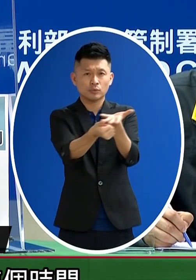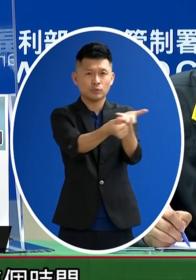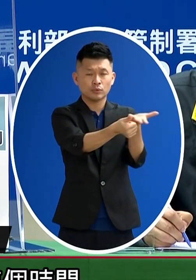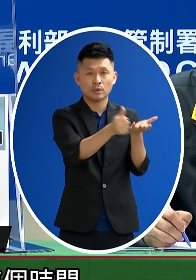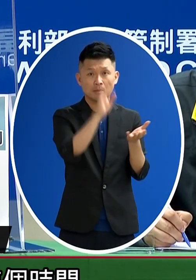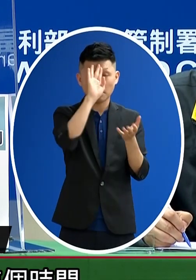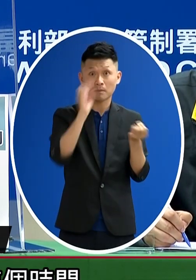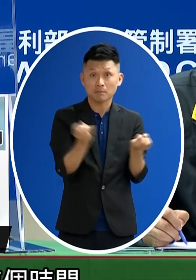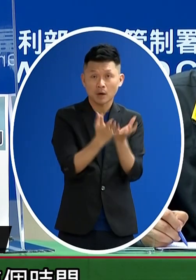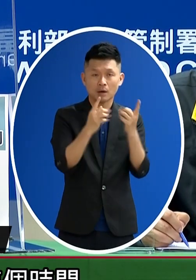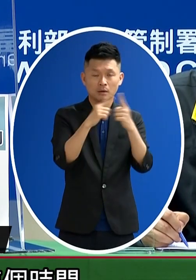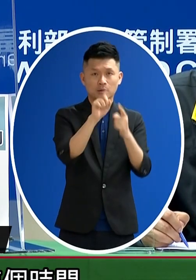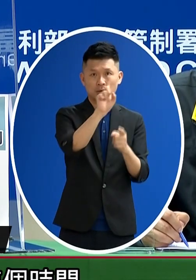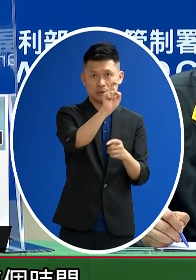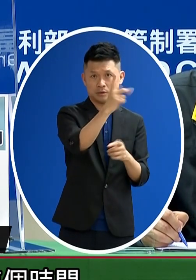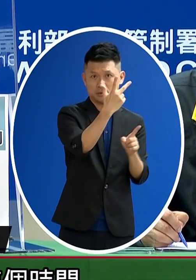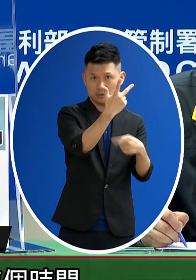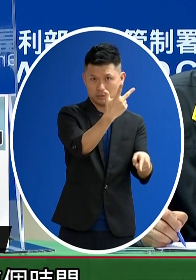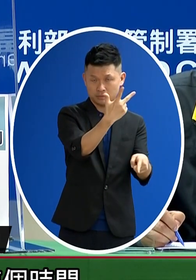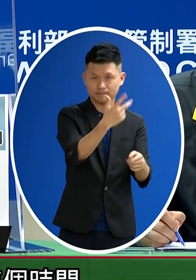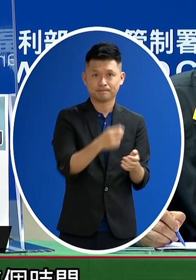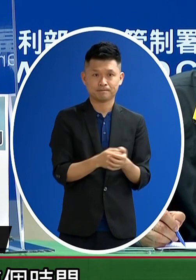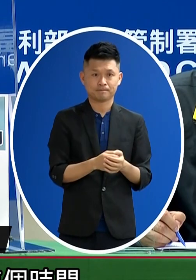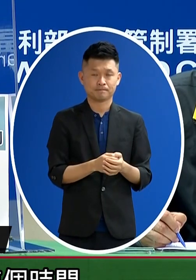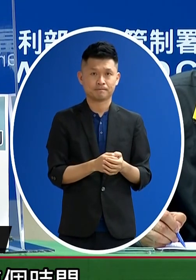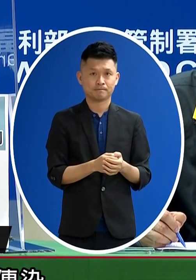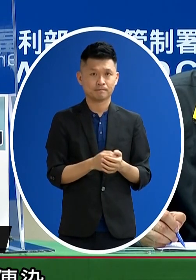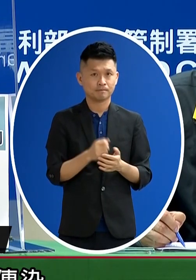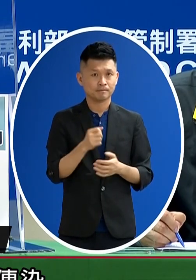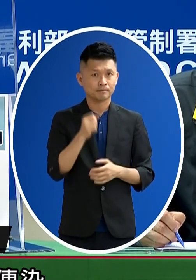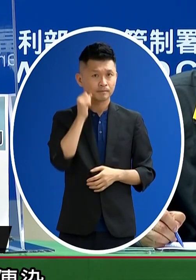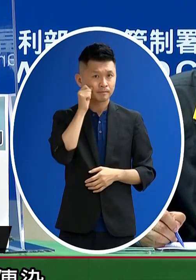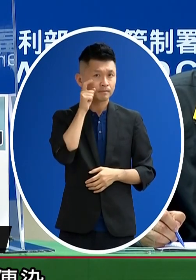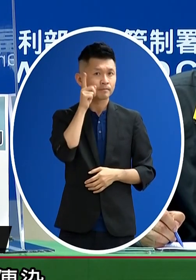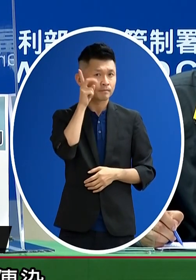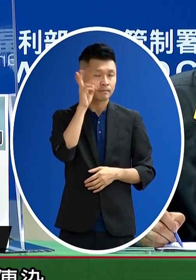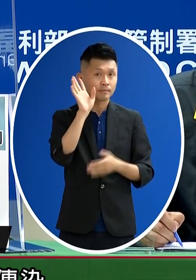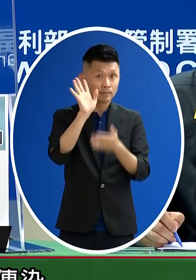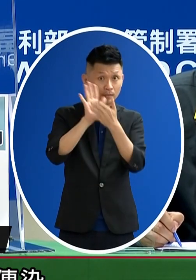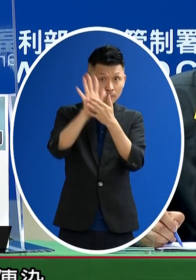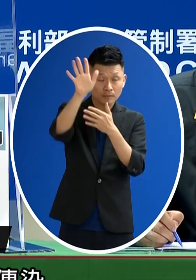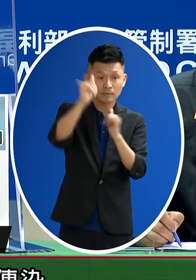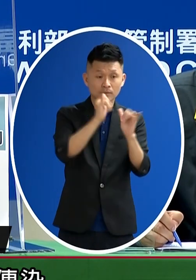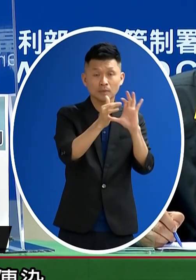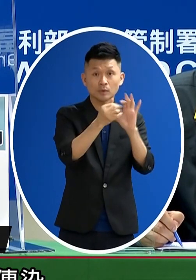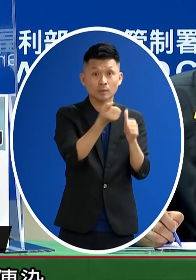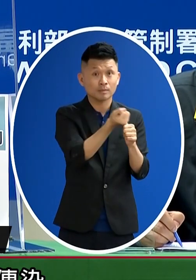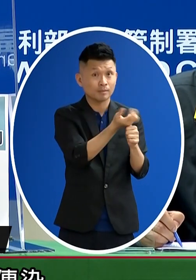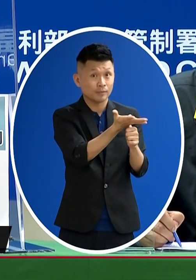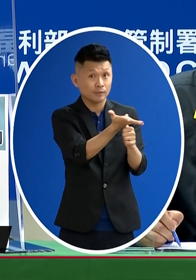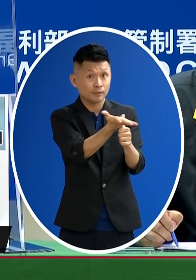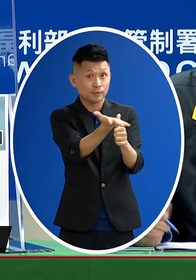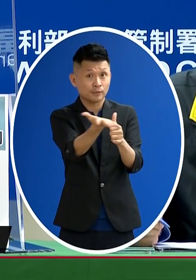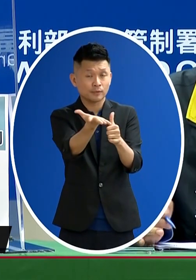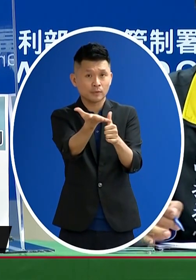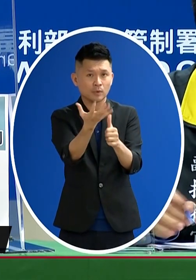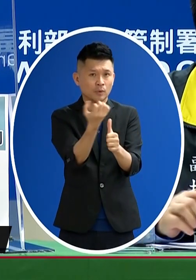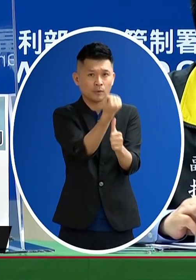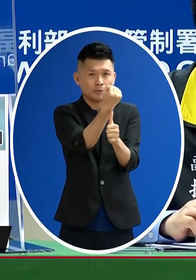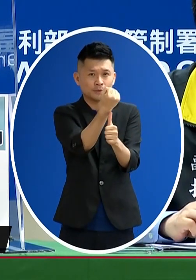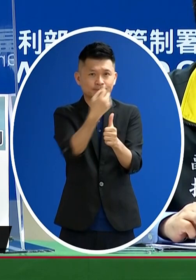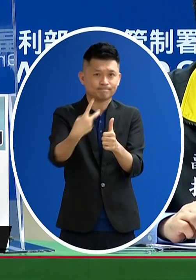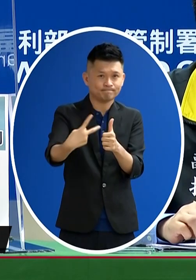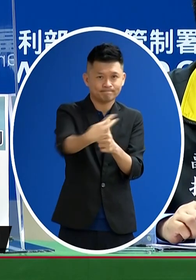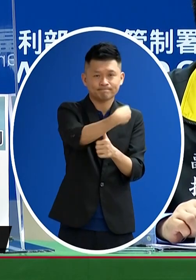的有17例，好，那经过这个时间，应该把这个哈社区的一个传染应该把它控制住